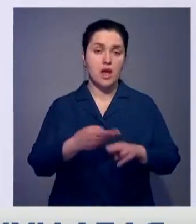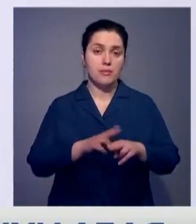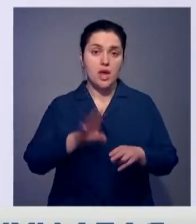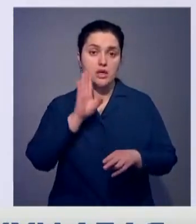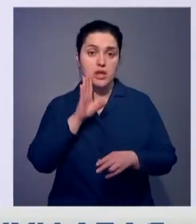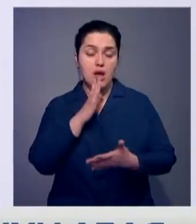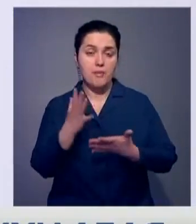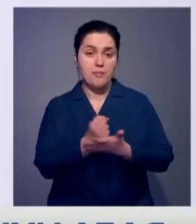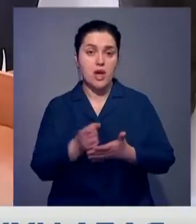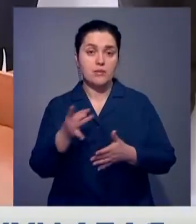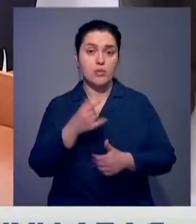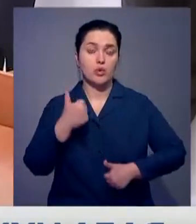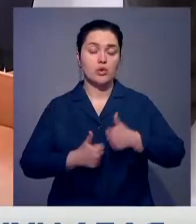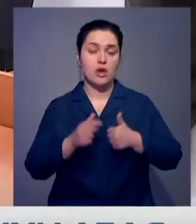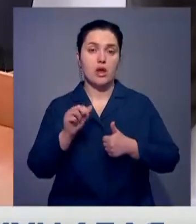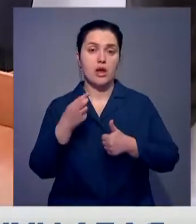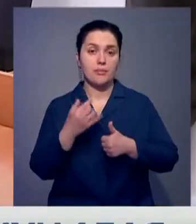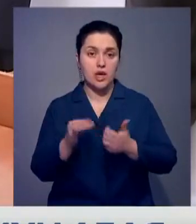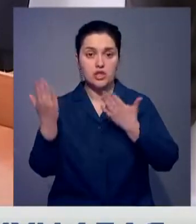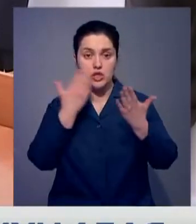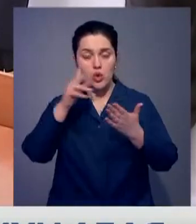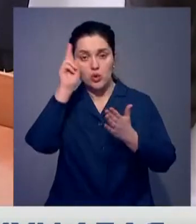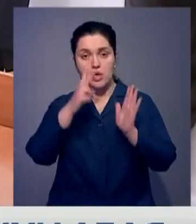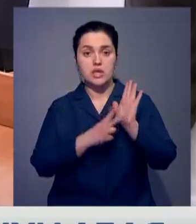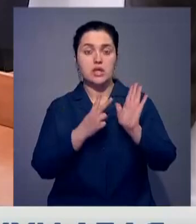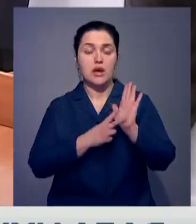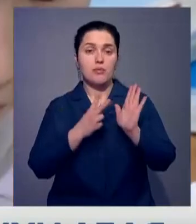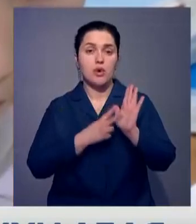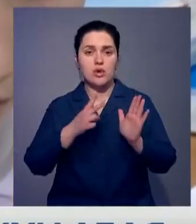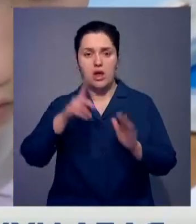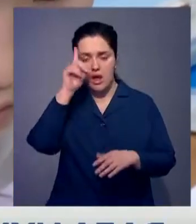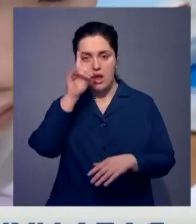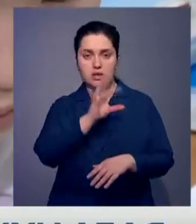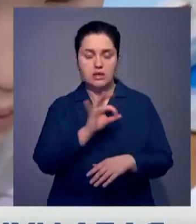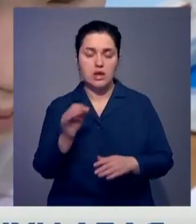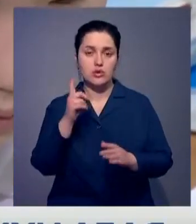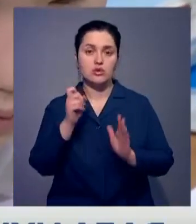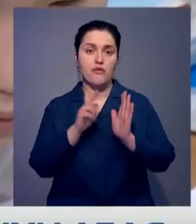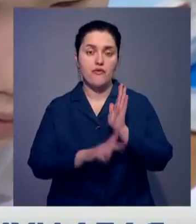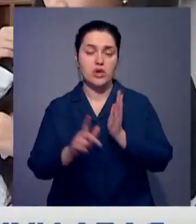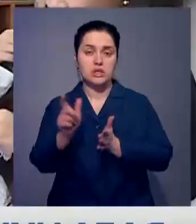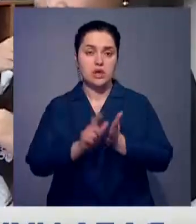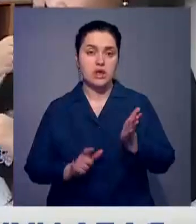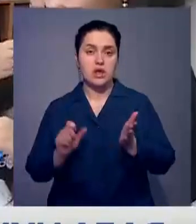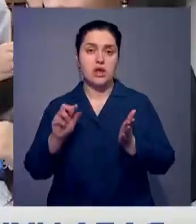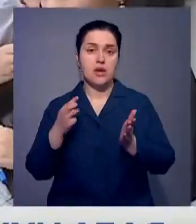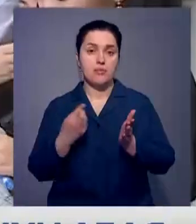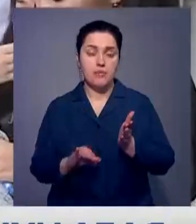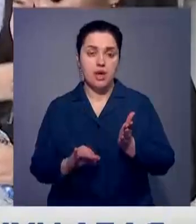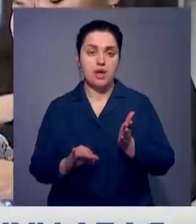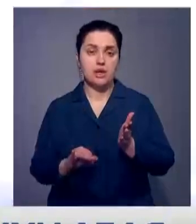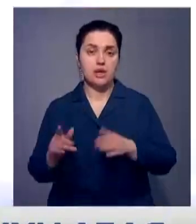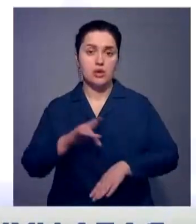победительница республиканского конкурса абаев ские чтения она учится в 7-ом классе и наизусть знает 180 стихотворений великого абая есть среди них